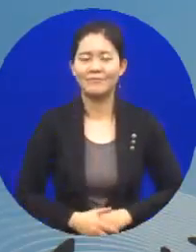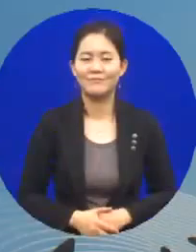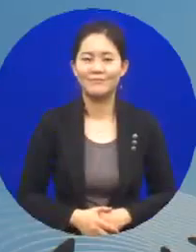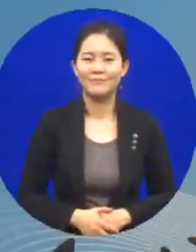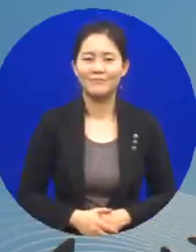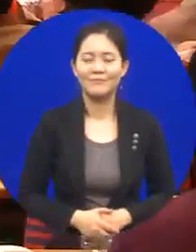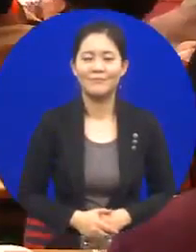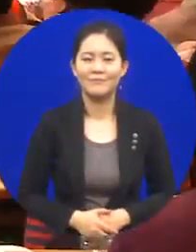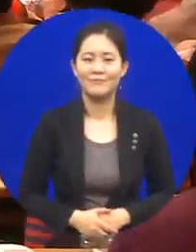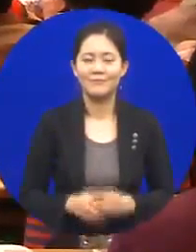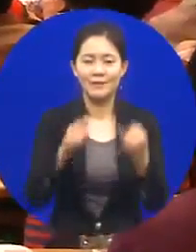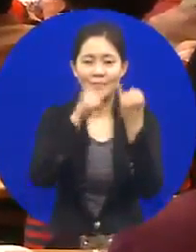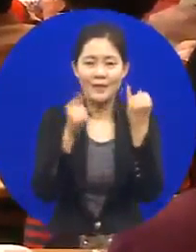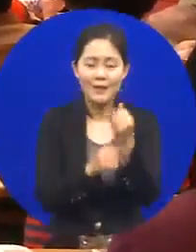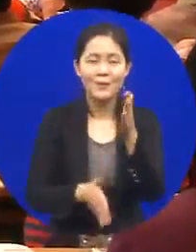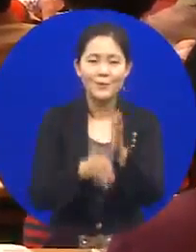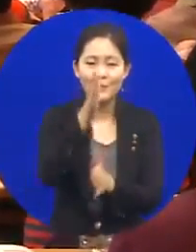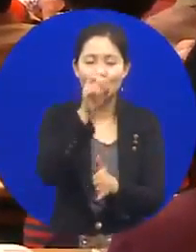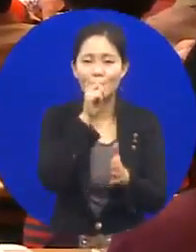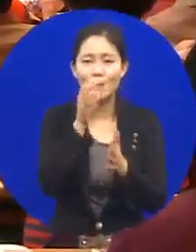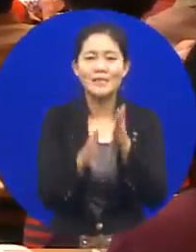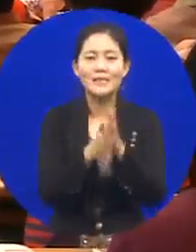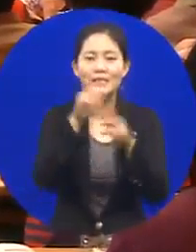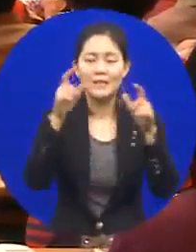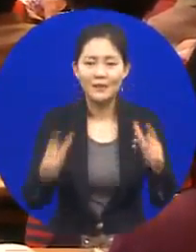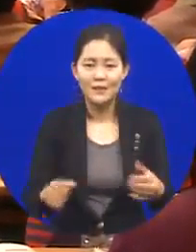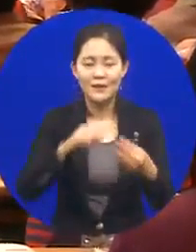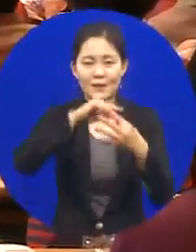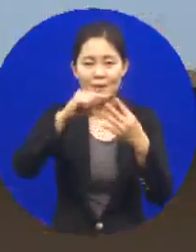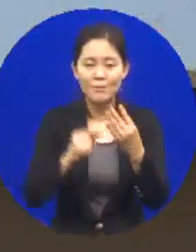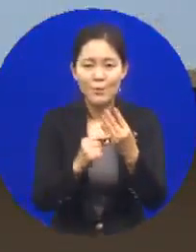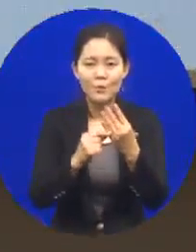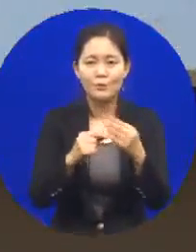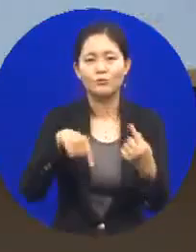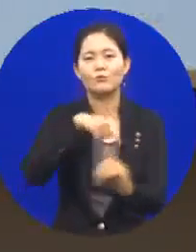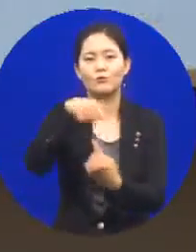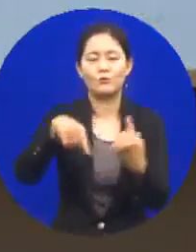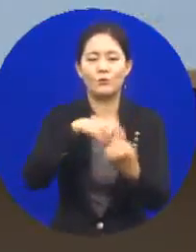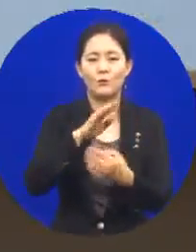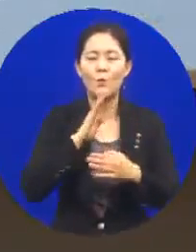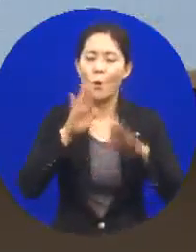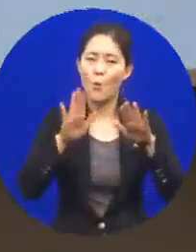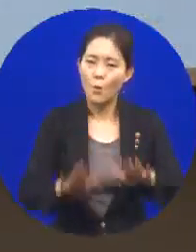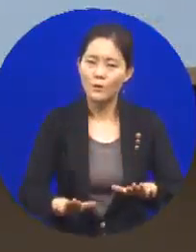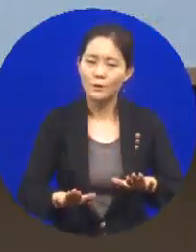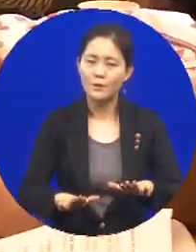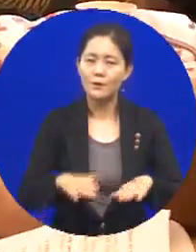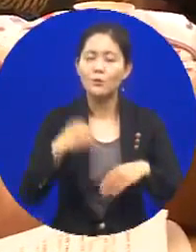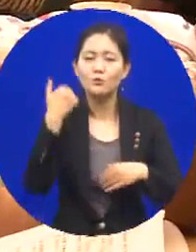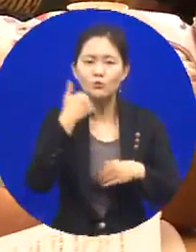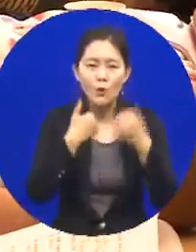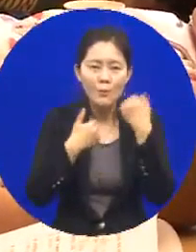다녀왔습니다. 태교도시 용인시에서는 다양한 태교 프로그램을 운영하고 있는데요. 오늘